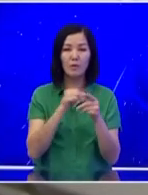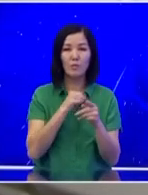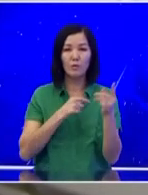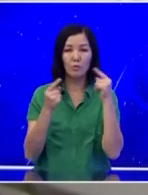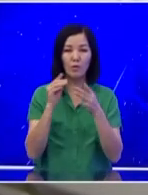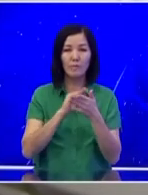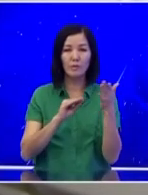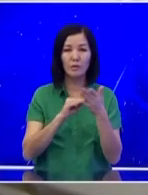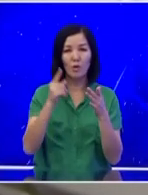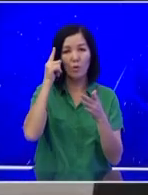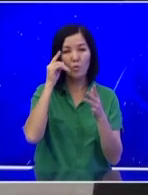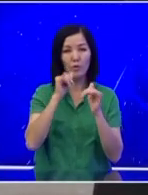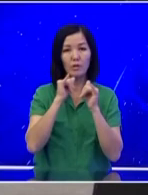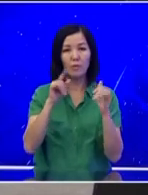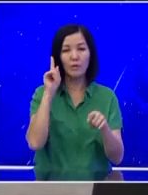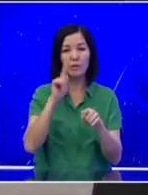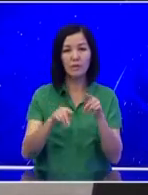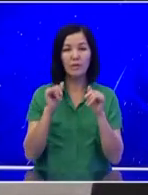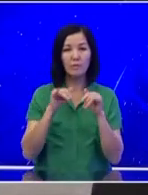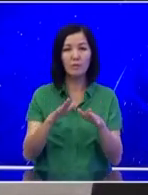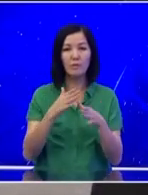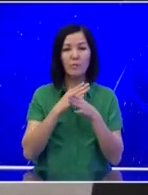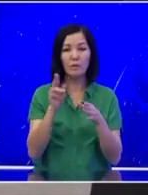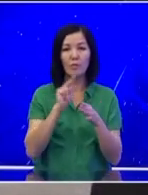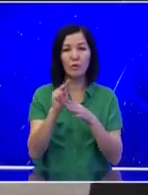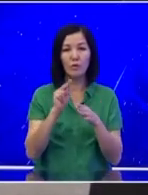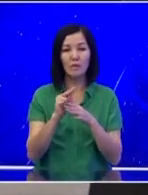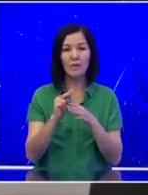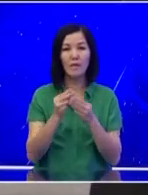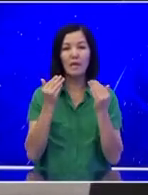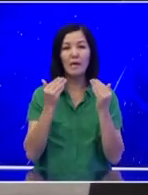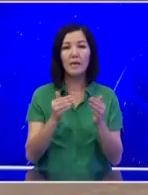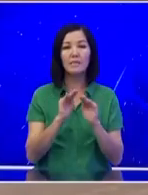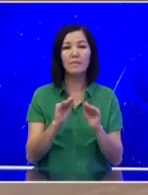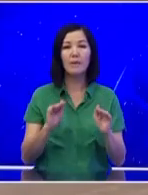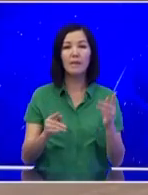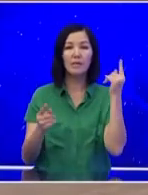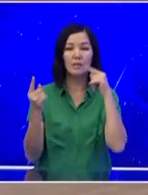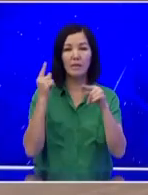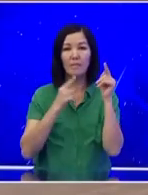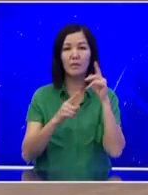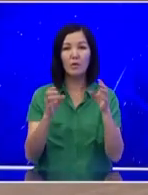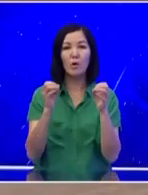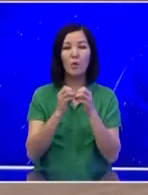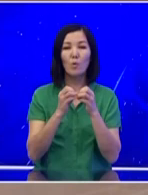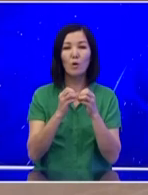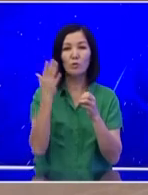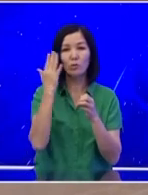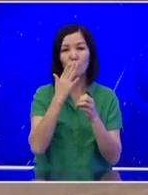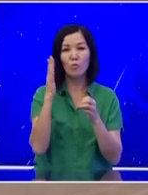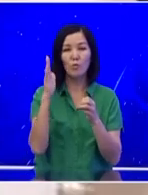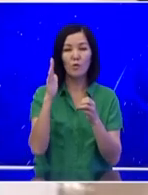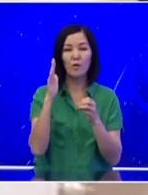ойын дамытуға, жылдам шешім қабылдауға үйретеді. Жалпы қазір Илья Шансүгіровтің балалар шығармасынан 10-ға жуық мультфильмі бар.